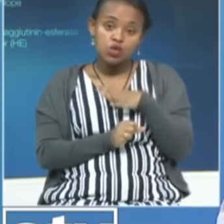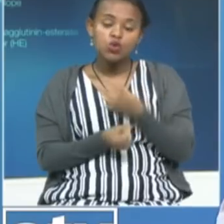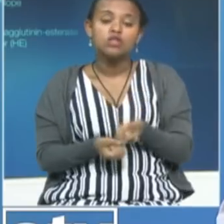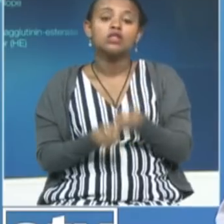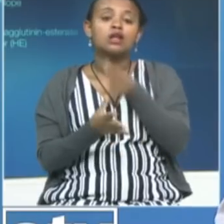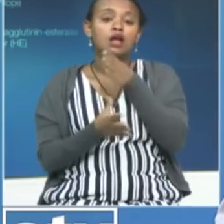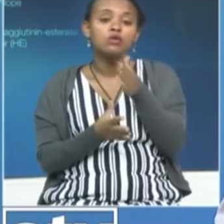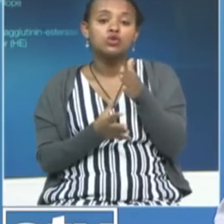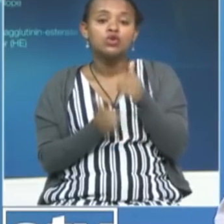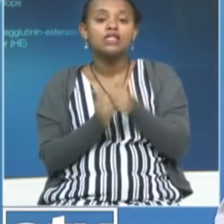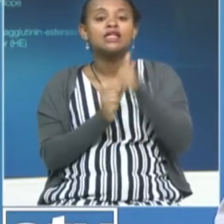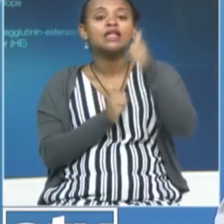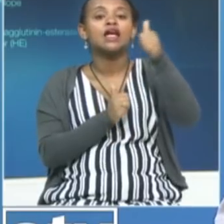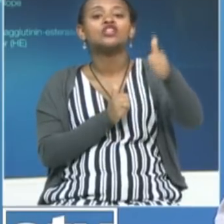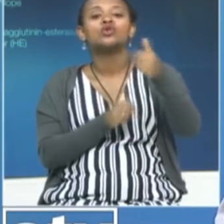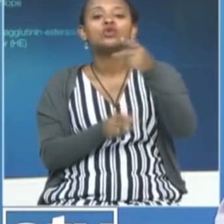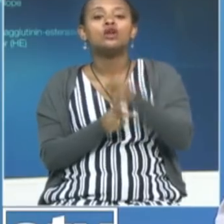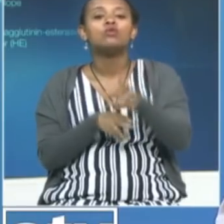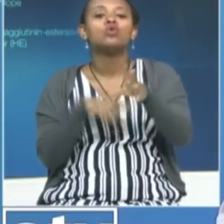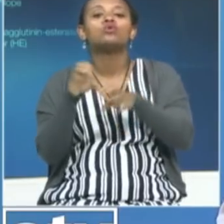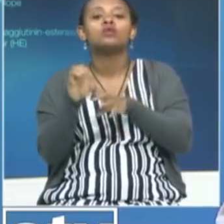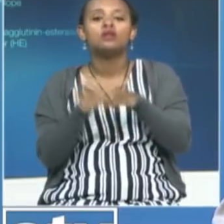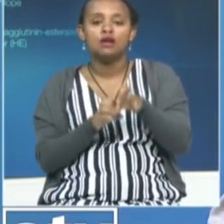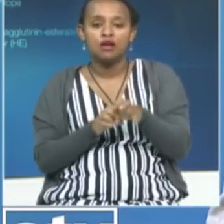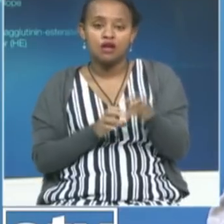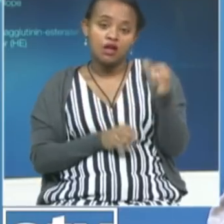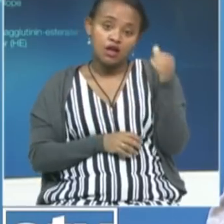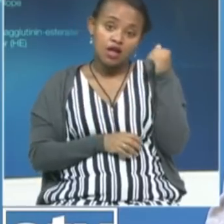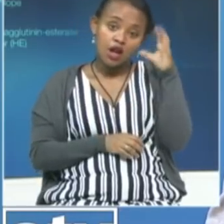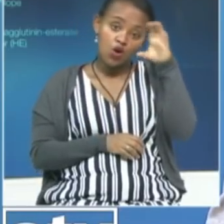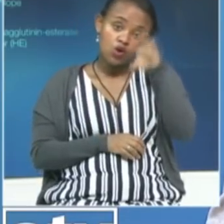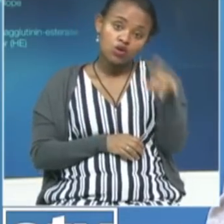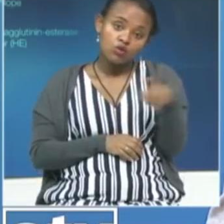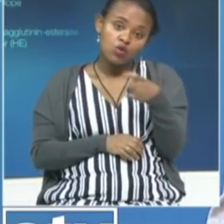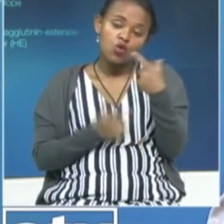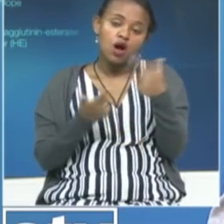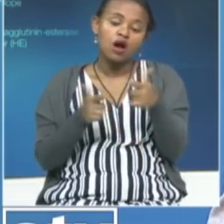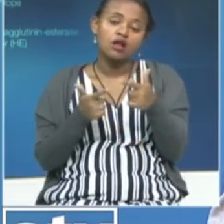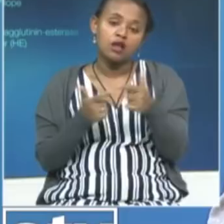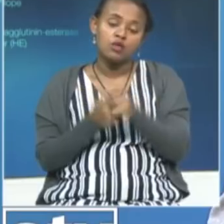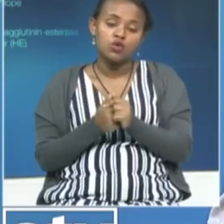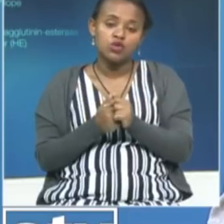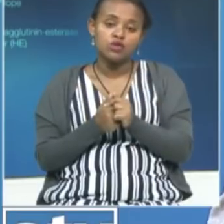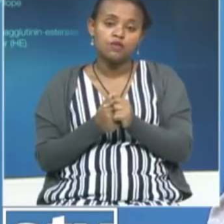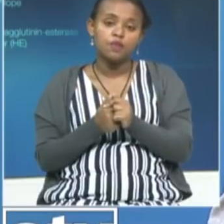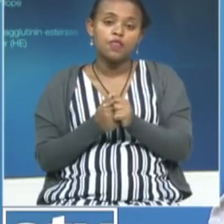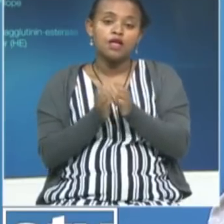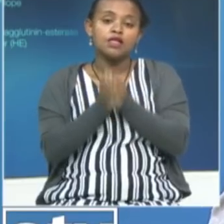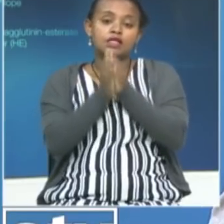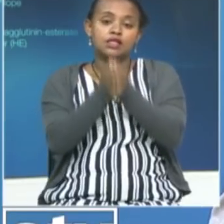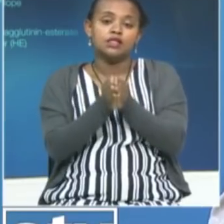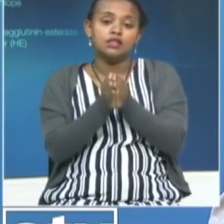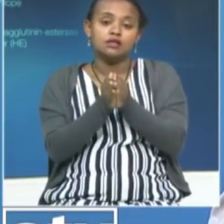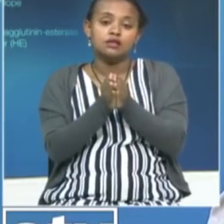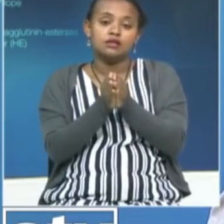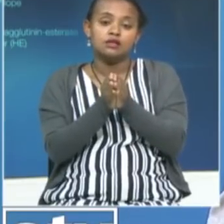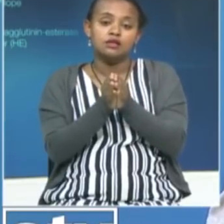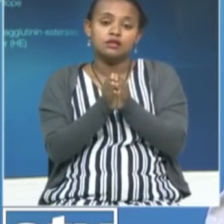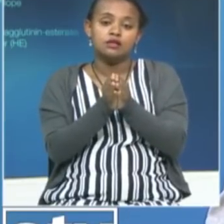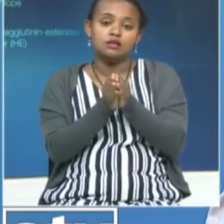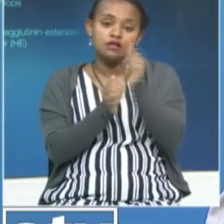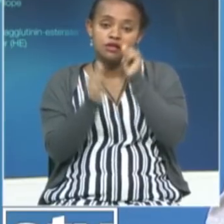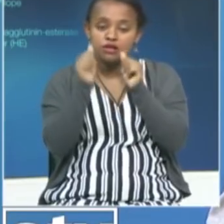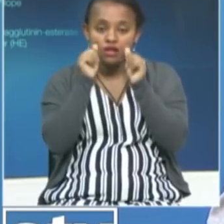እንዳይበዙ ርቀታቸውን እንዲጠብቁ ቢደረግ፣ ሌላው ግድ የማይሆኑ አጋጣሚዎች አሁን እቁብ ምናልባት እቁብ ሰብሳቢው